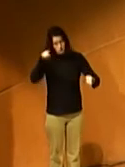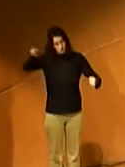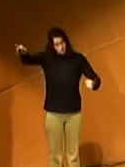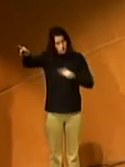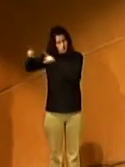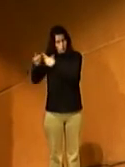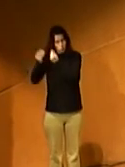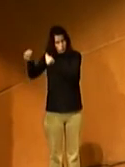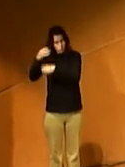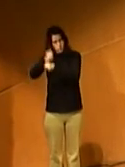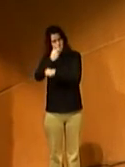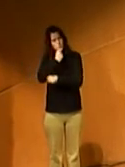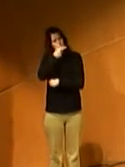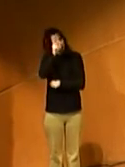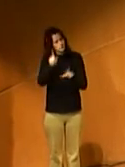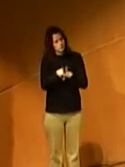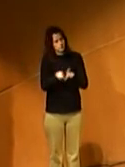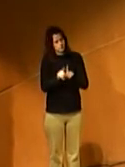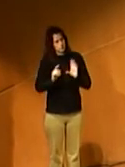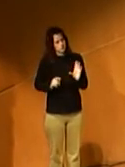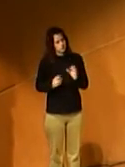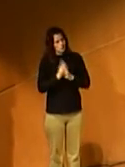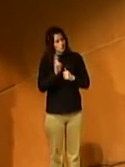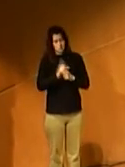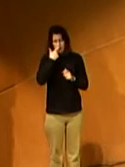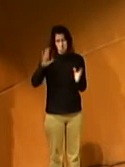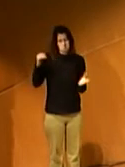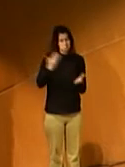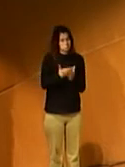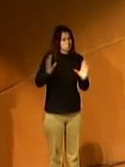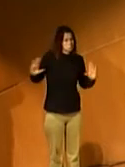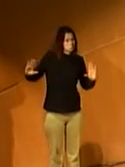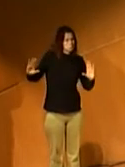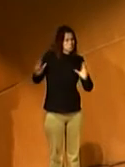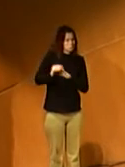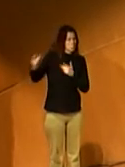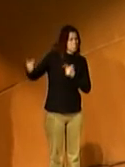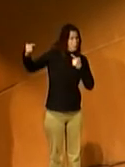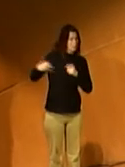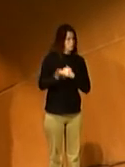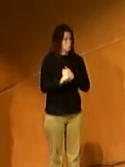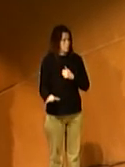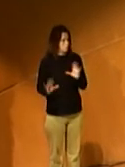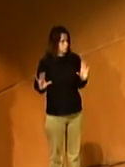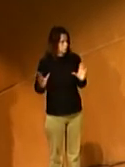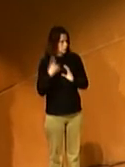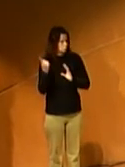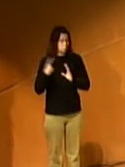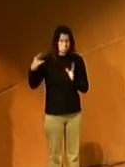c'est facilitateur, je pense aussi. Donc, moi, j'ai jamais eu. Enfin, plutôt que de bonnes expériences avec les